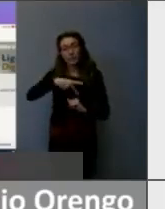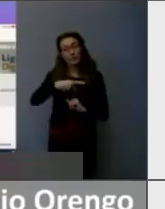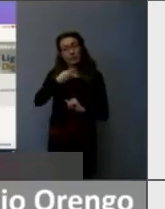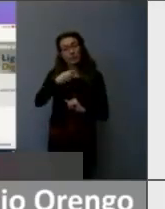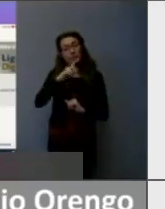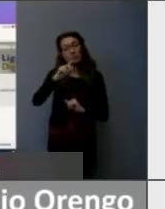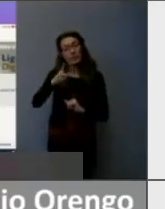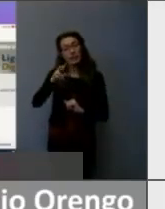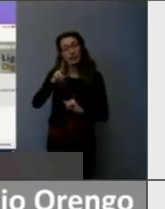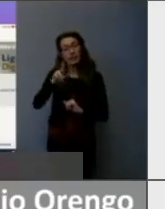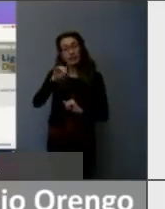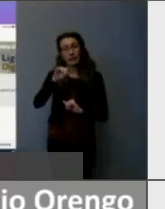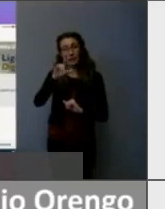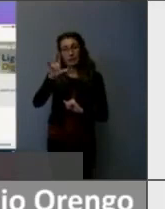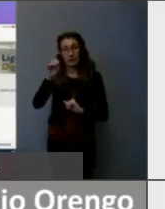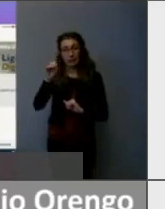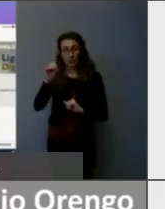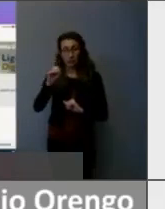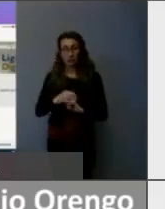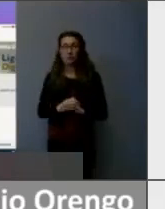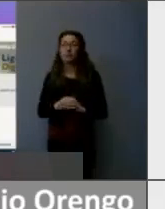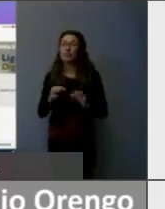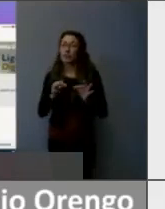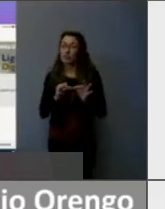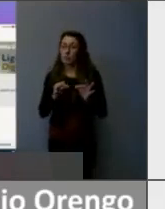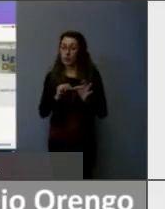Vicepresidente Grillo. Favorevole.